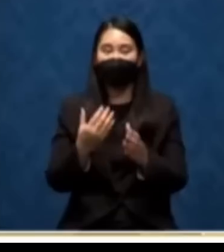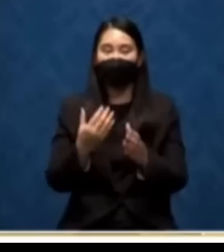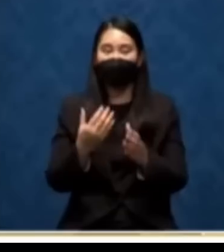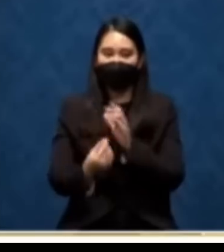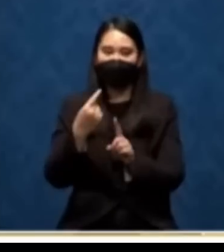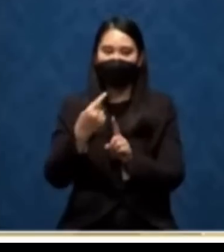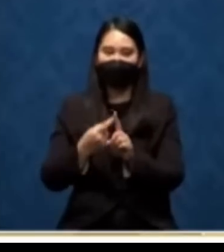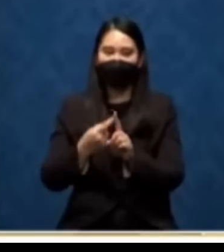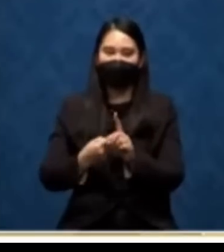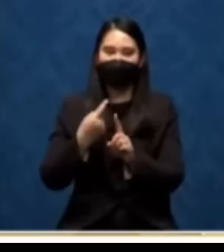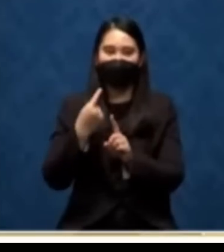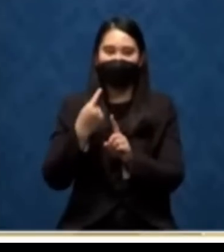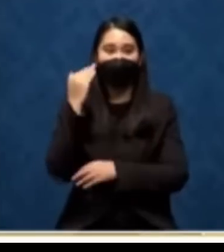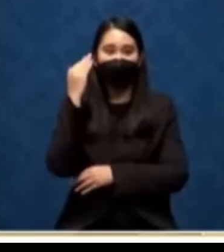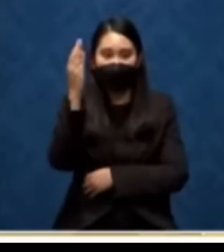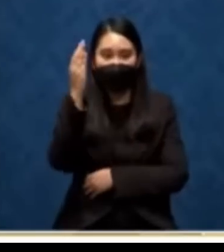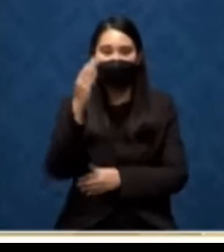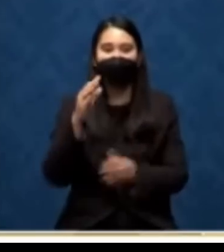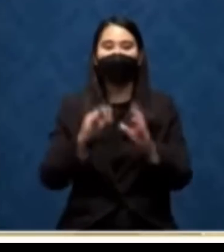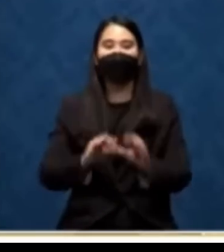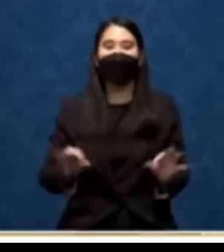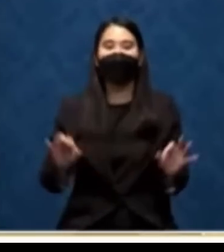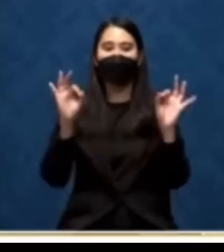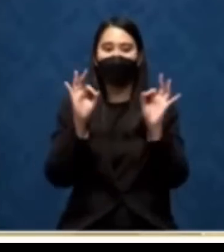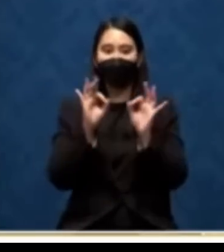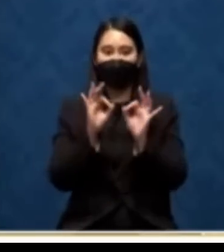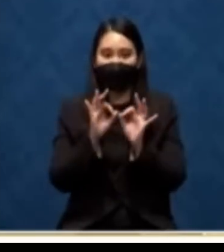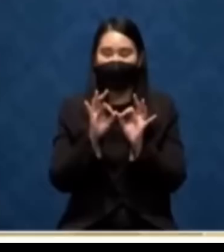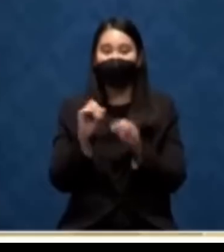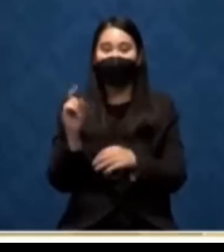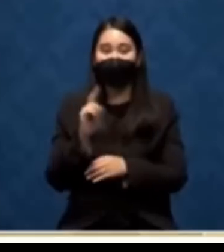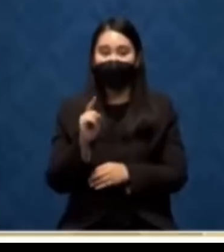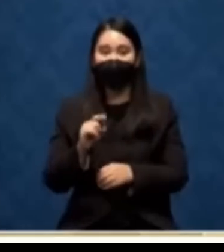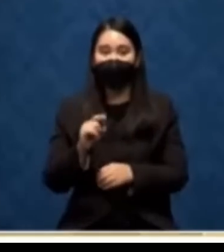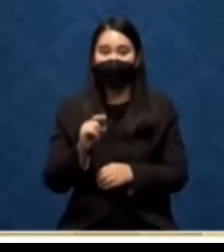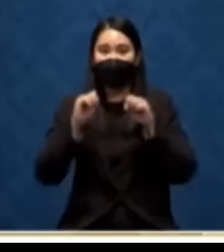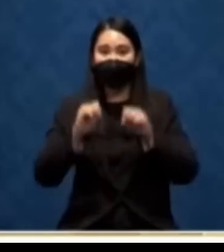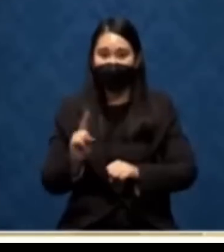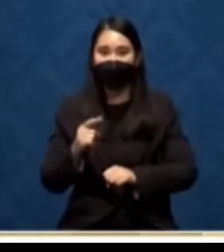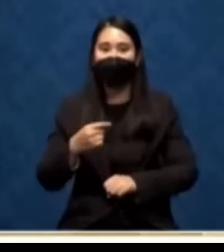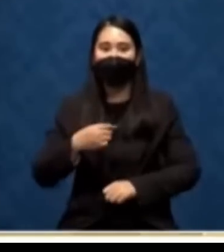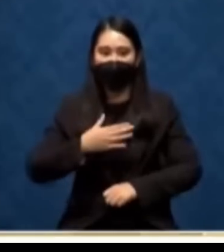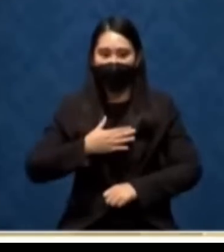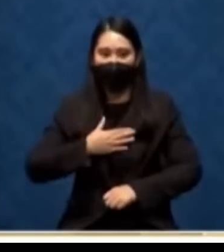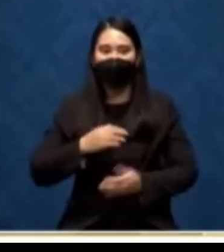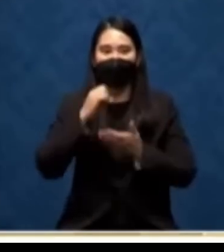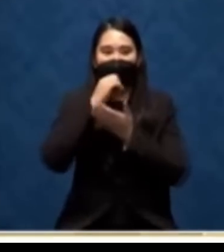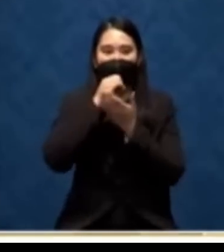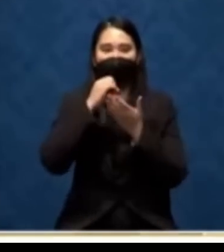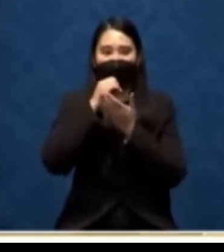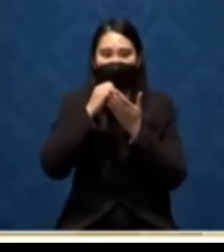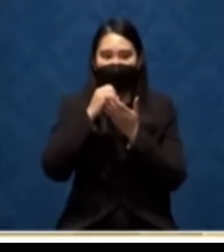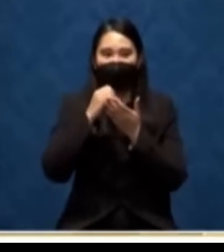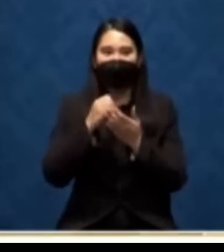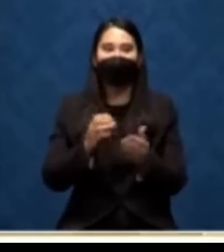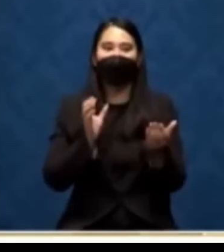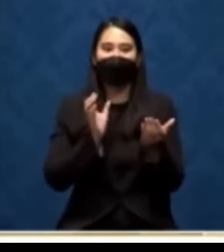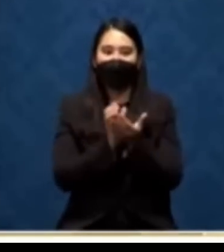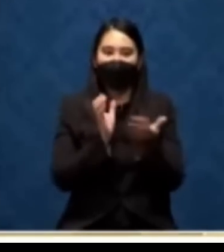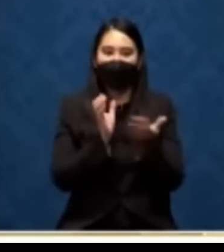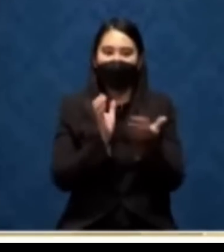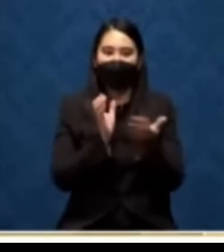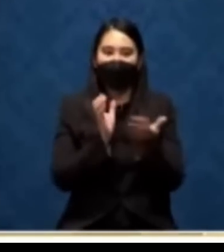านี้คือหมุดหมายสำคัญที่จะตัดสินว่าเราจะยังอยู่กับยาเสพติดอยู่กับพนันออนไ